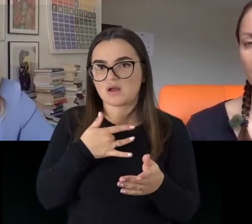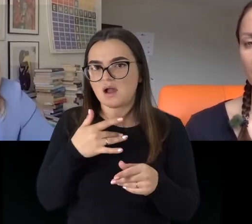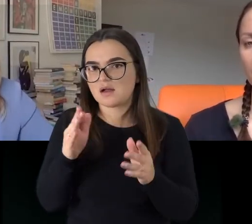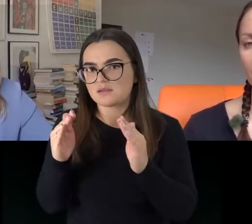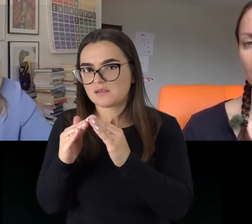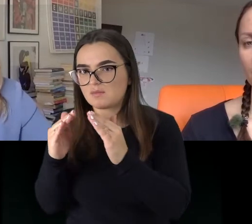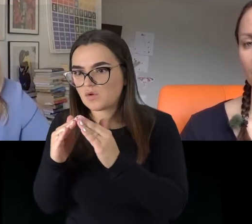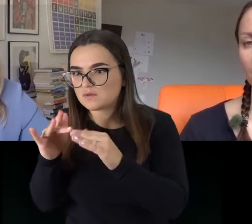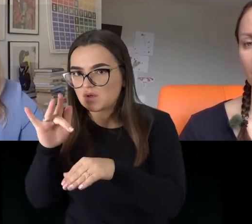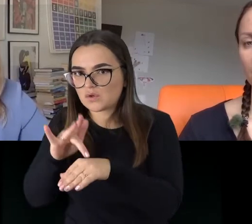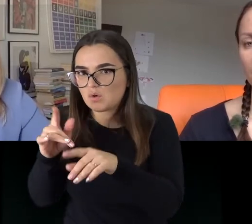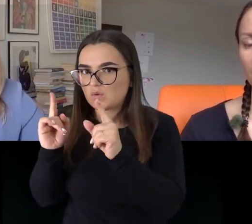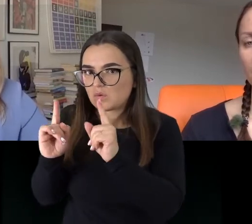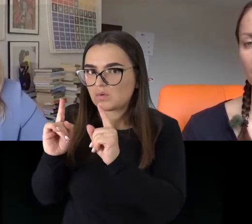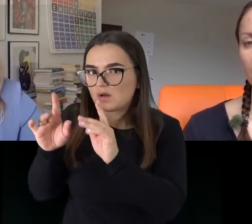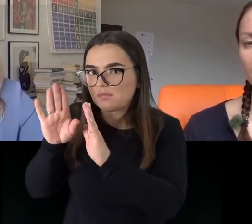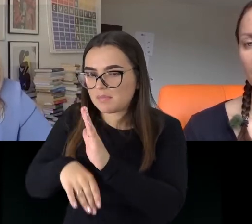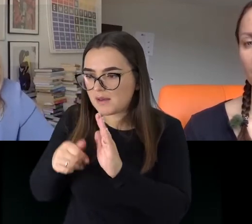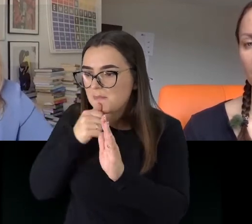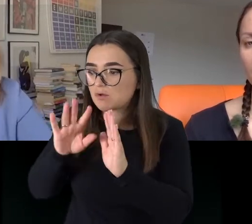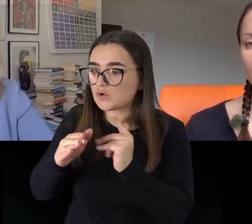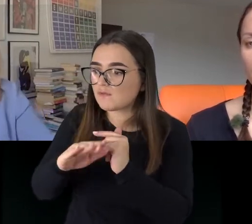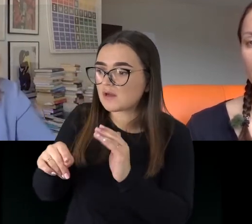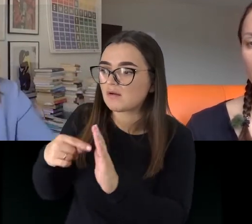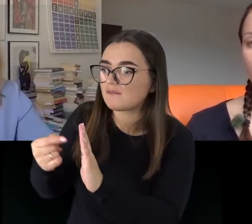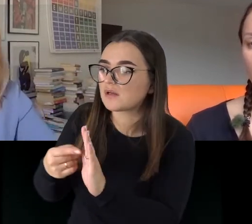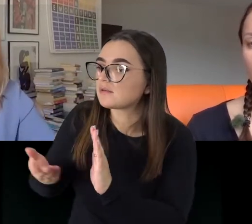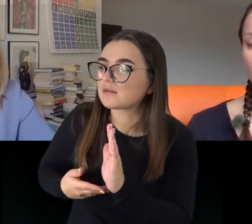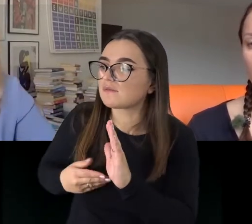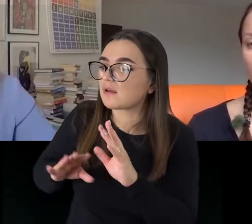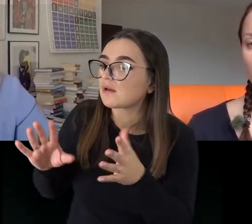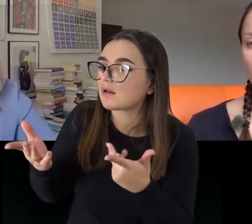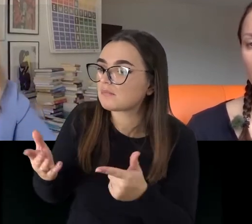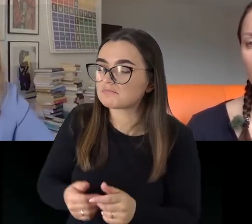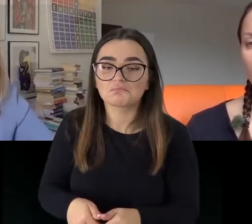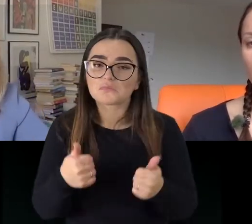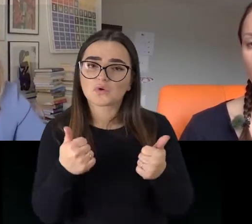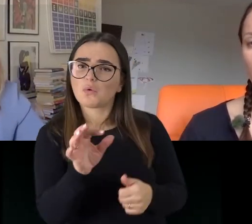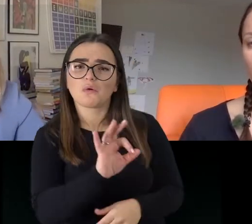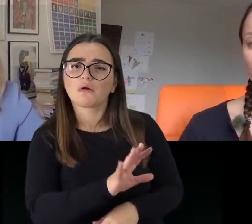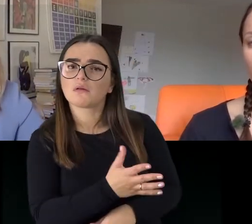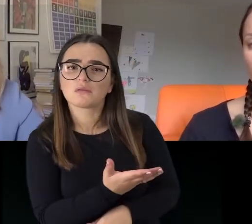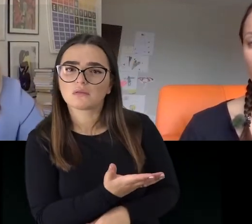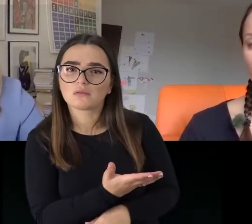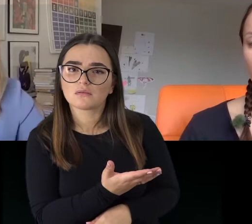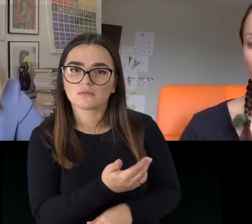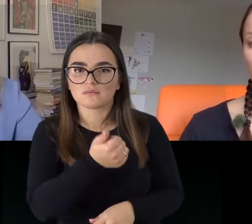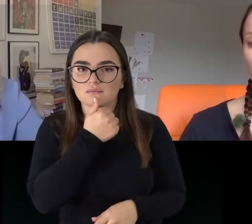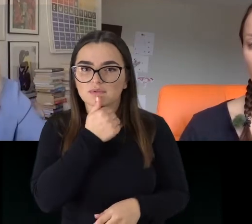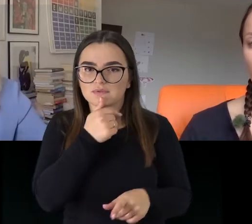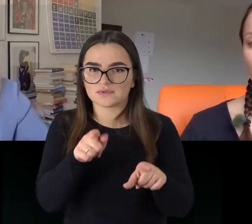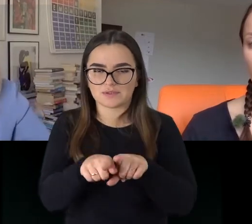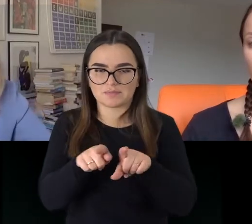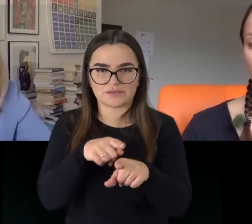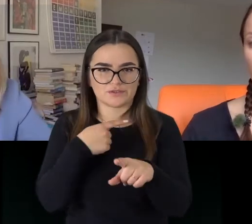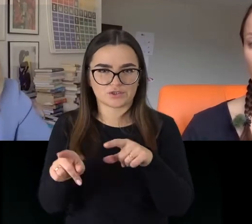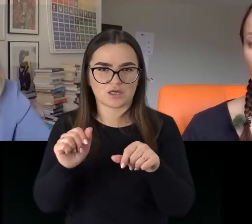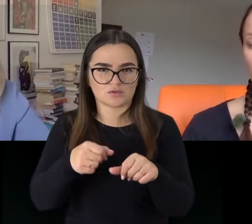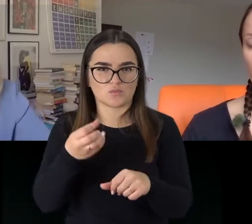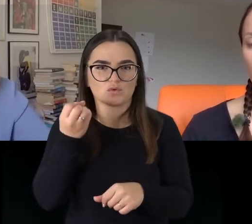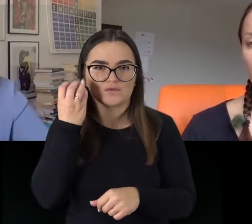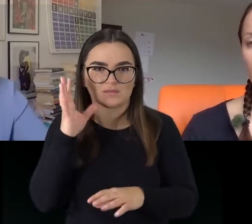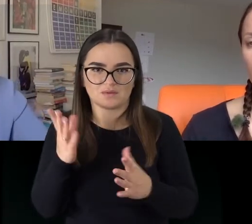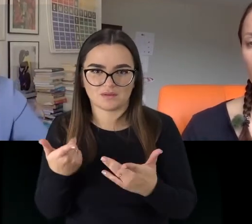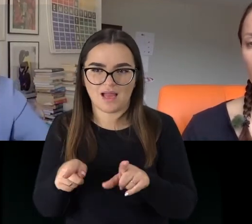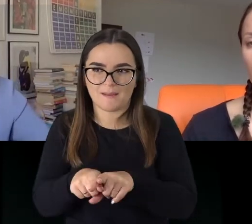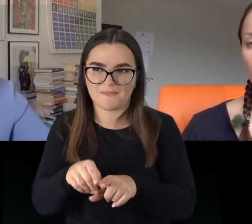ne? Kodėl jisai paklaustas, kaip tu gyveni, jisai atsako iš karto tokiai pozui. Gerai, o ką? Nu, pavyzdžiui, net iš karto rodo tokį atsimušinėjimą,